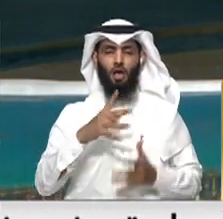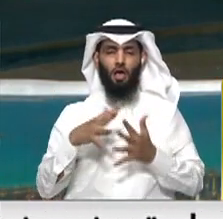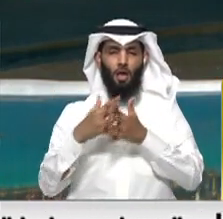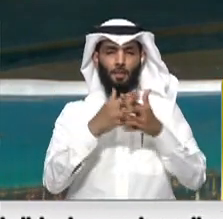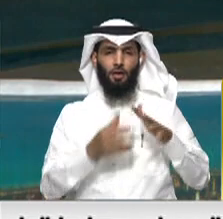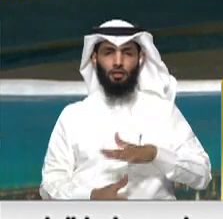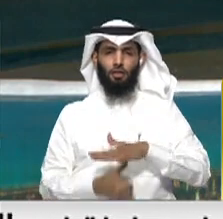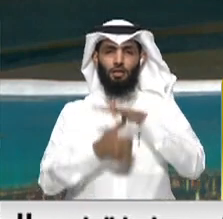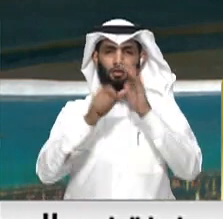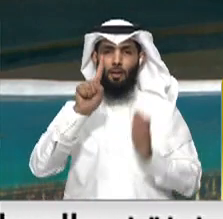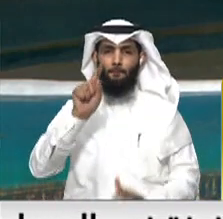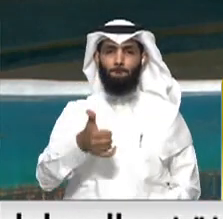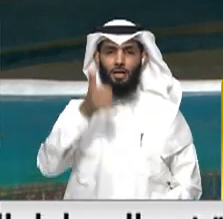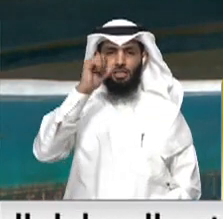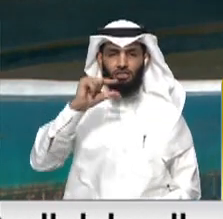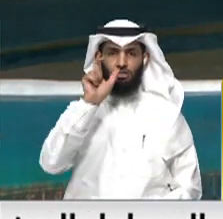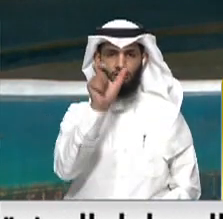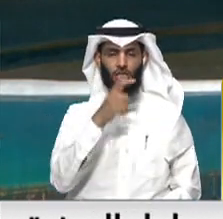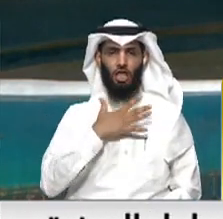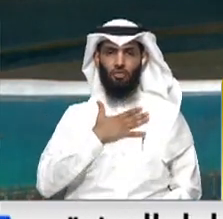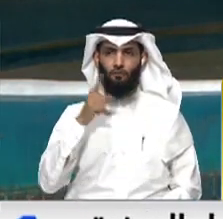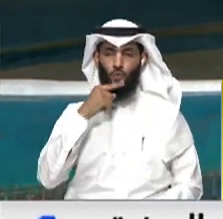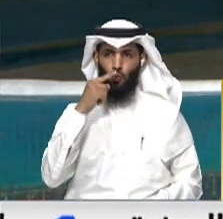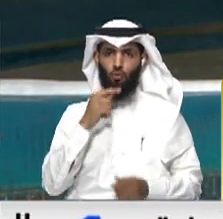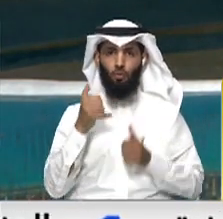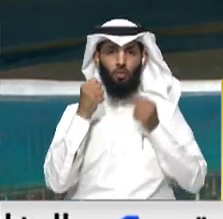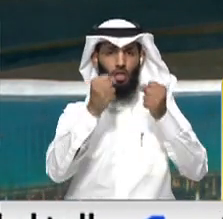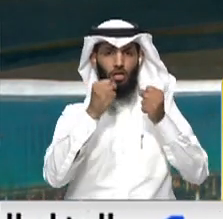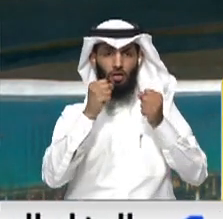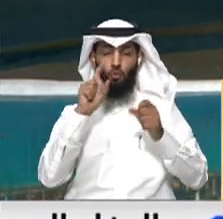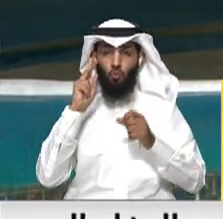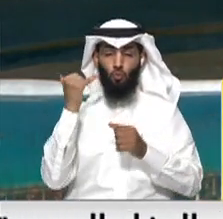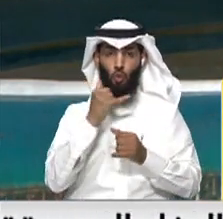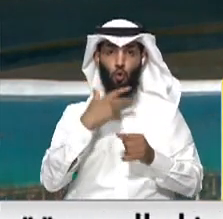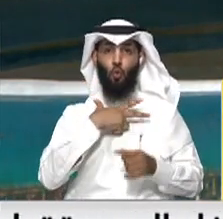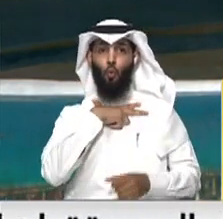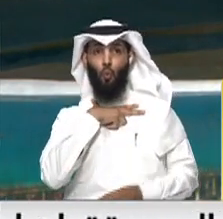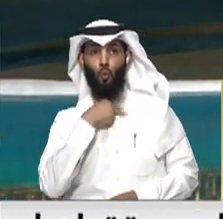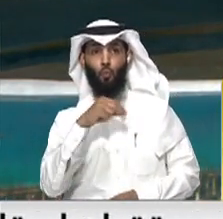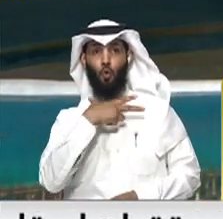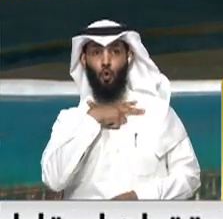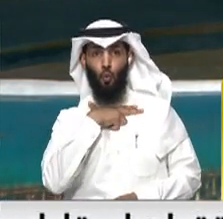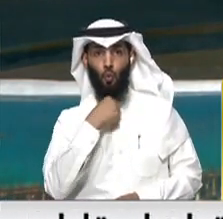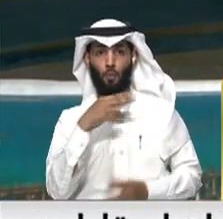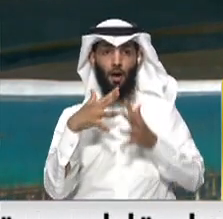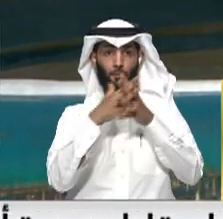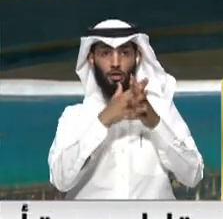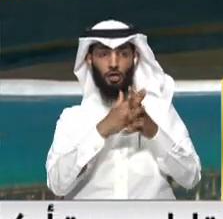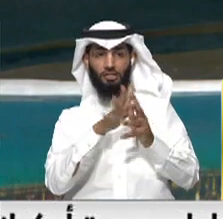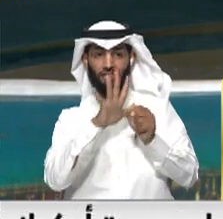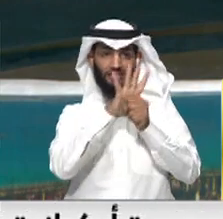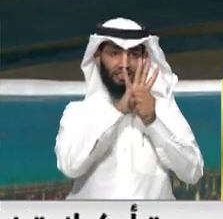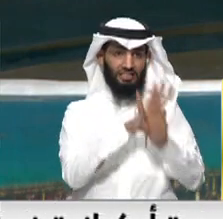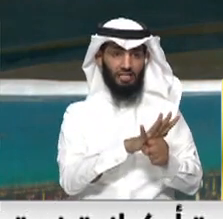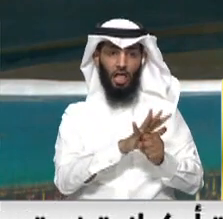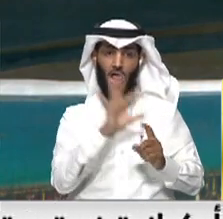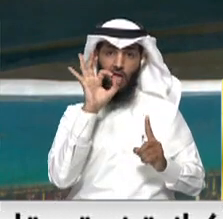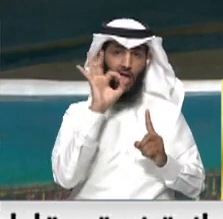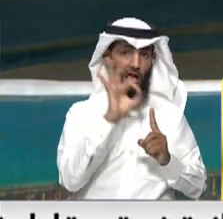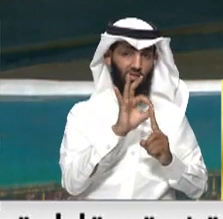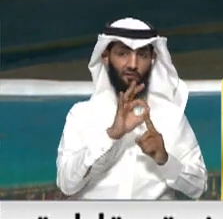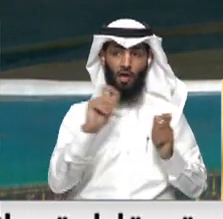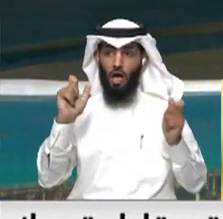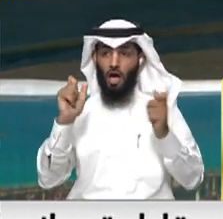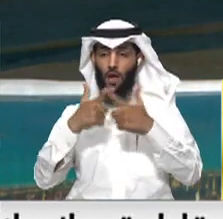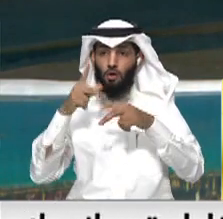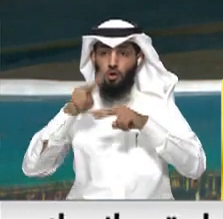شهدت بريطانيا مظاهرات كبرى في شوارع لندن للضغط على الحكومة والأحزاب السياسية من أجل المطالبة بوقف فوري